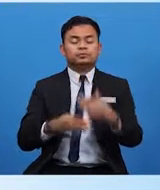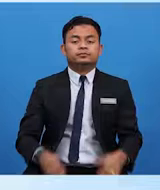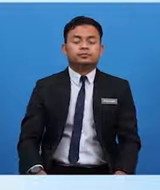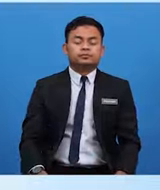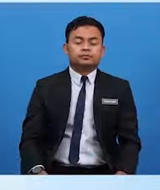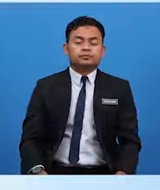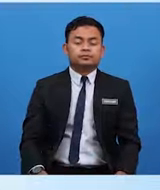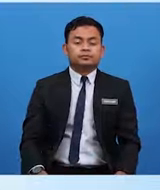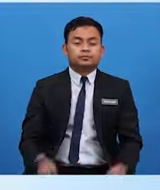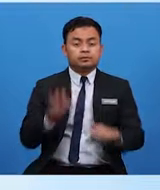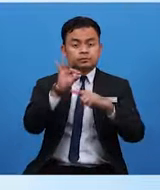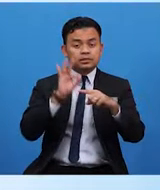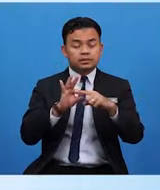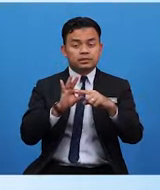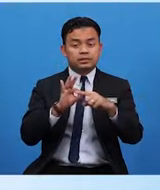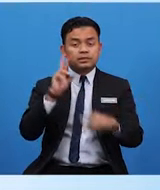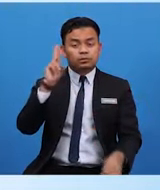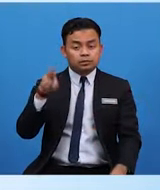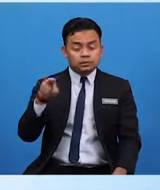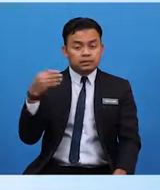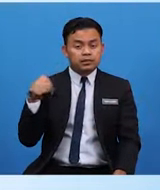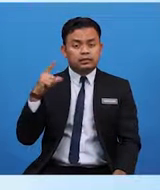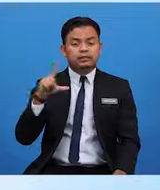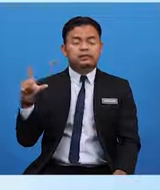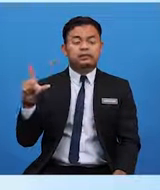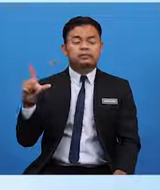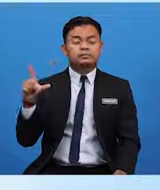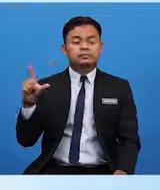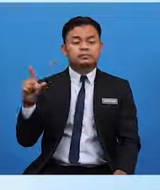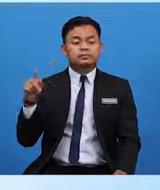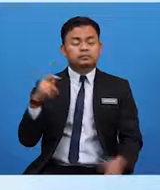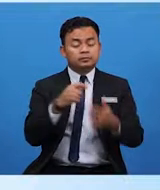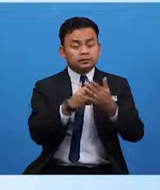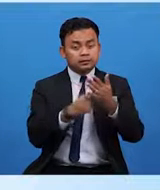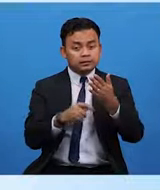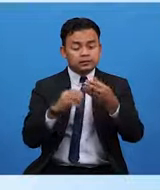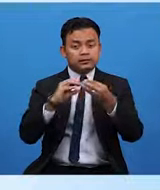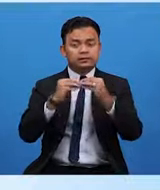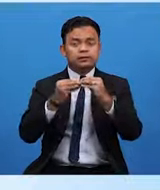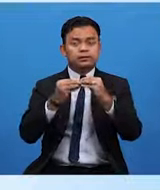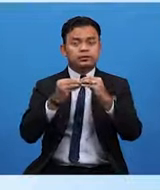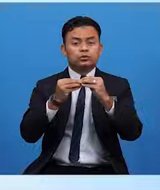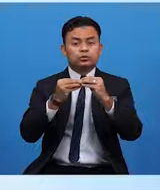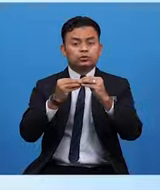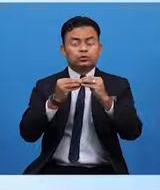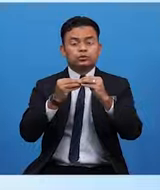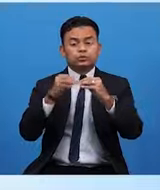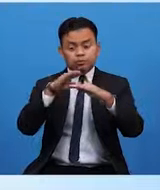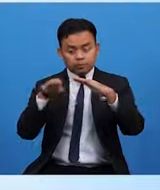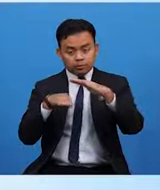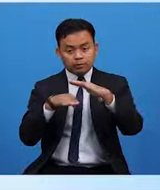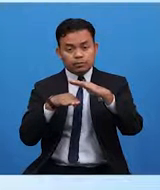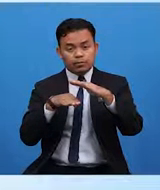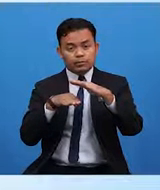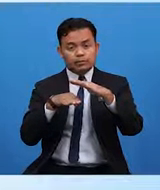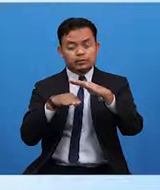pecahan wajar ialah nilai nomor mewakili pengangkut lebih kecil daripada nilai